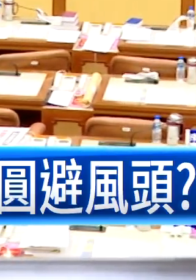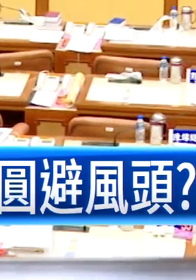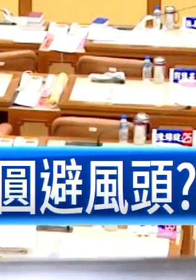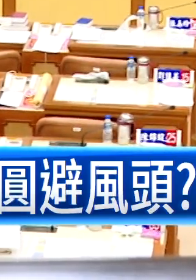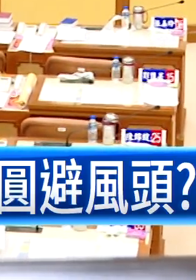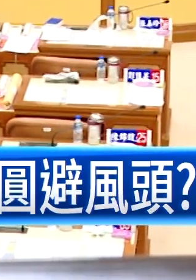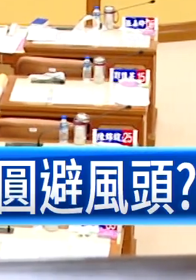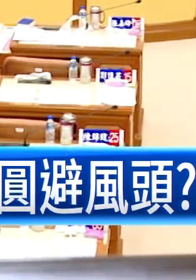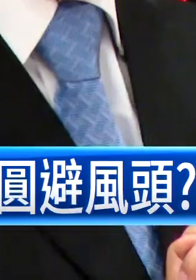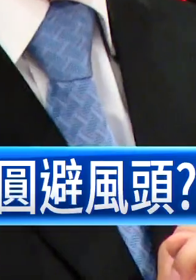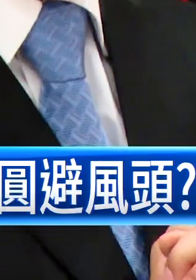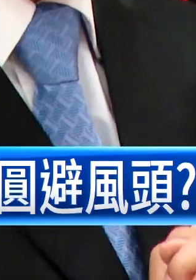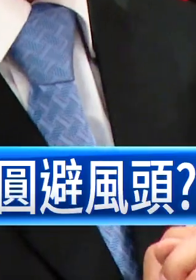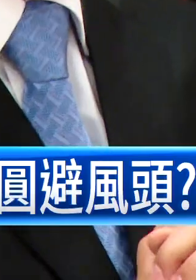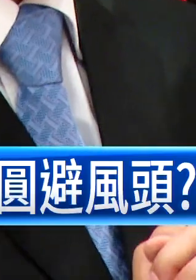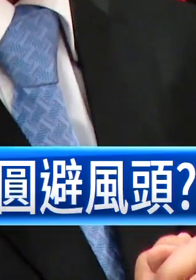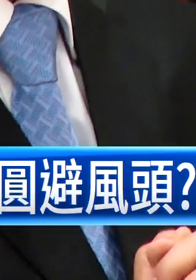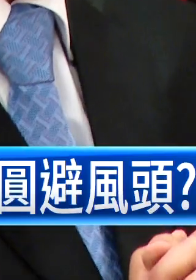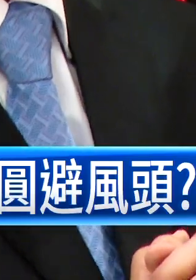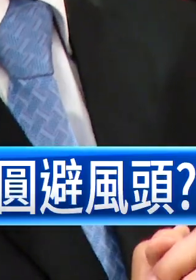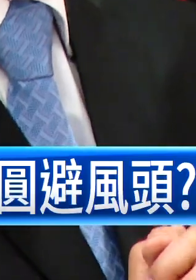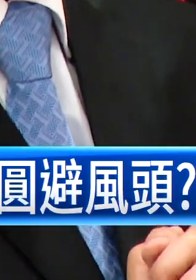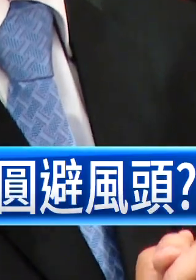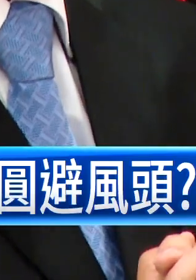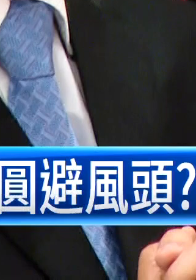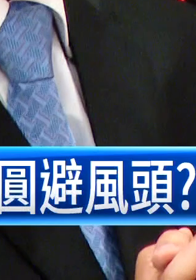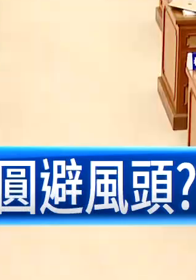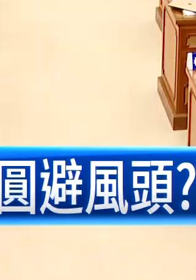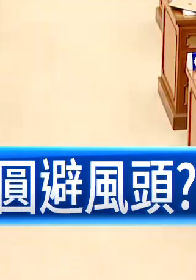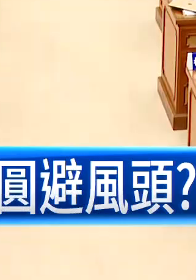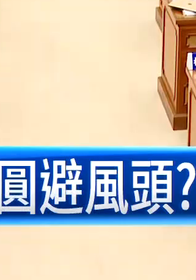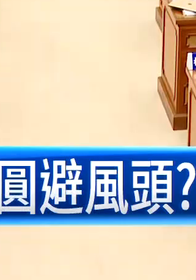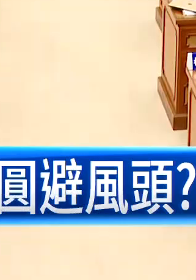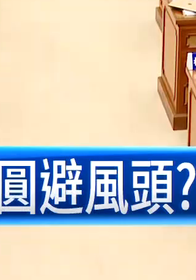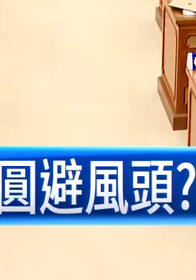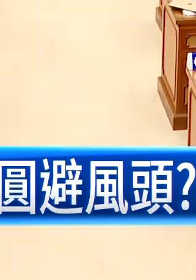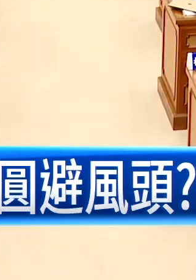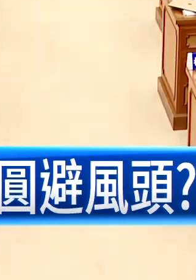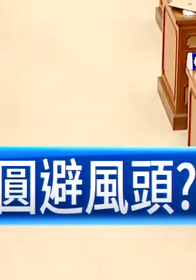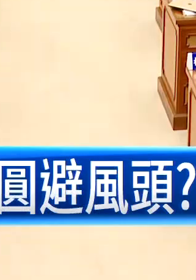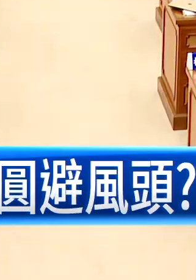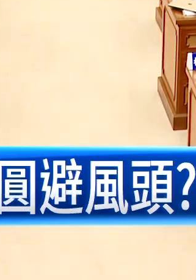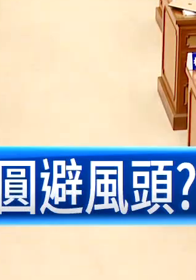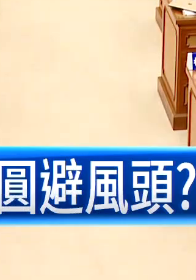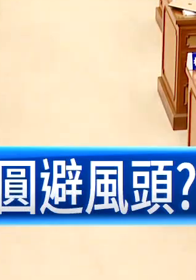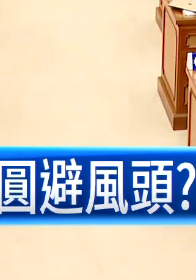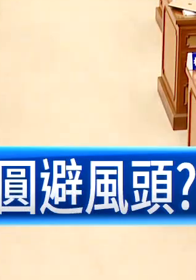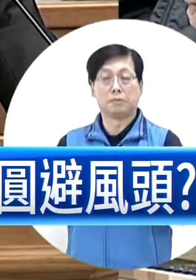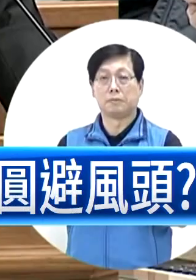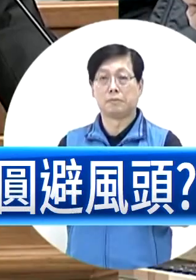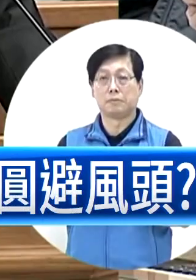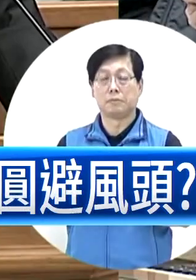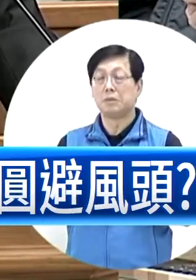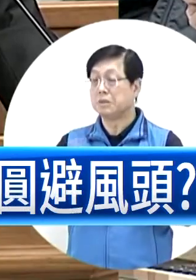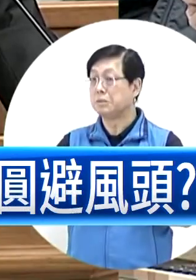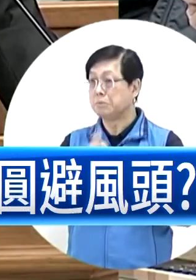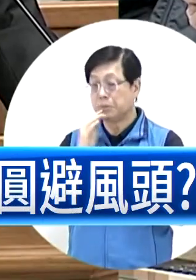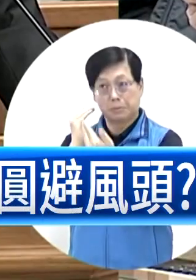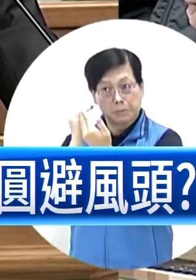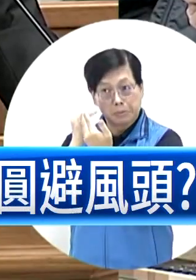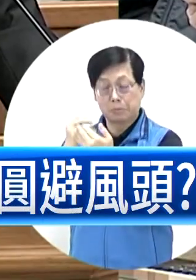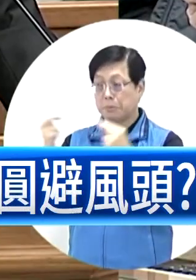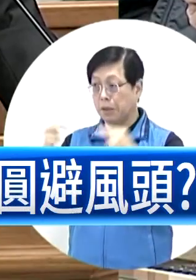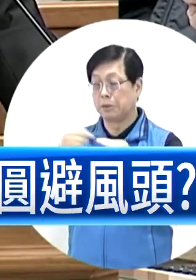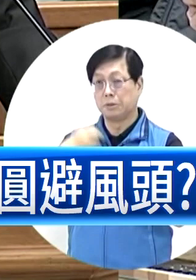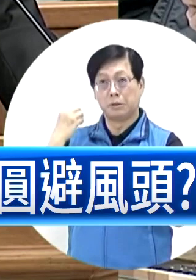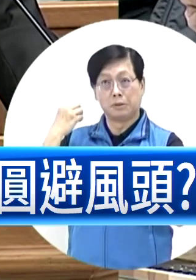又被质疑新加坡行偷偷密会中国驻新加坡大使孙海燕。 你是不是密会新加坡大使